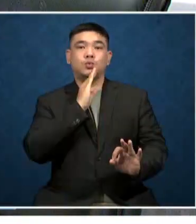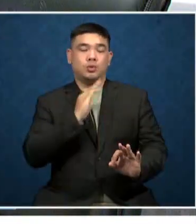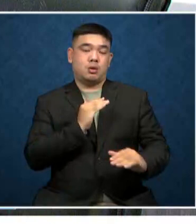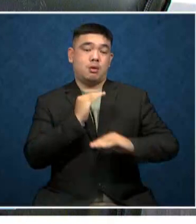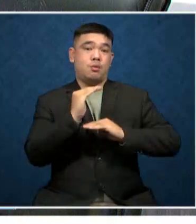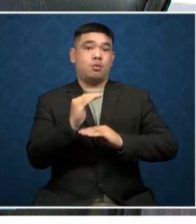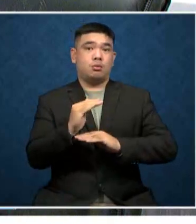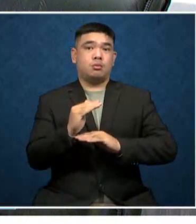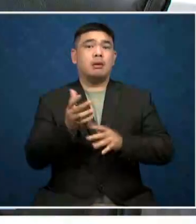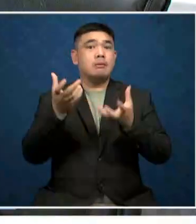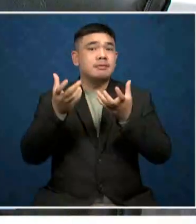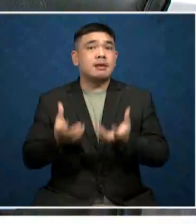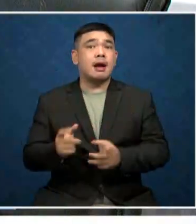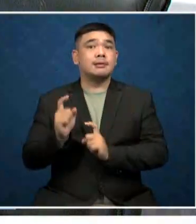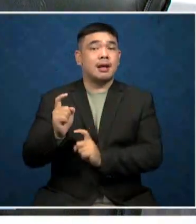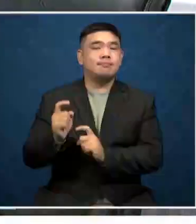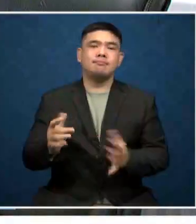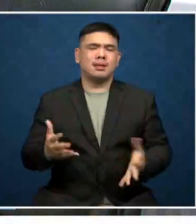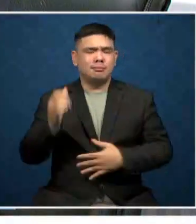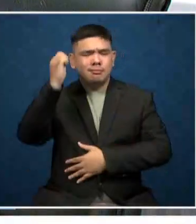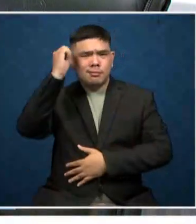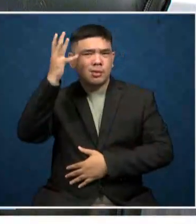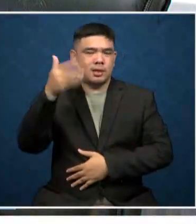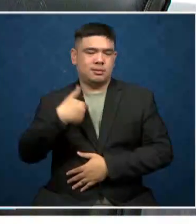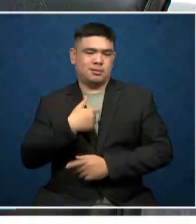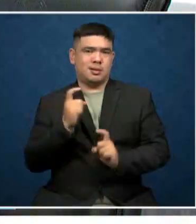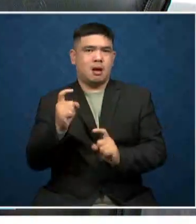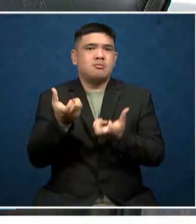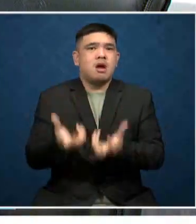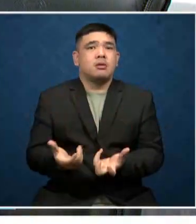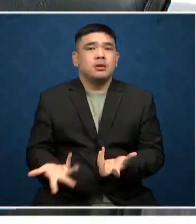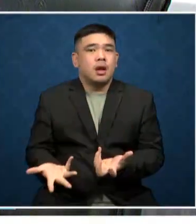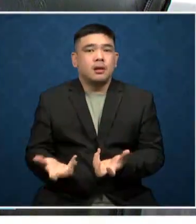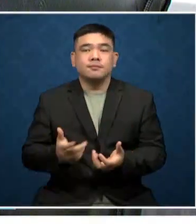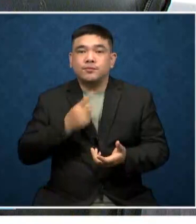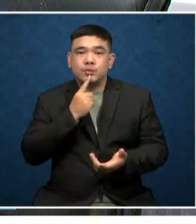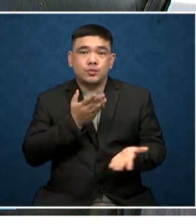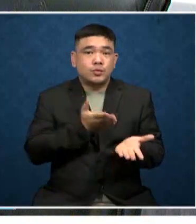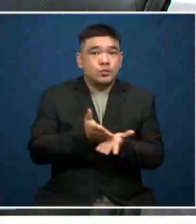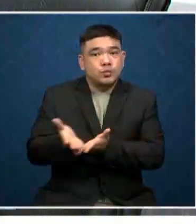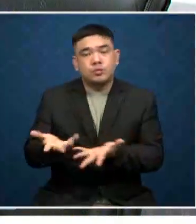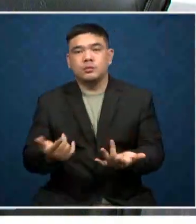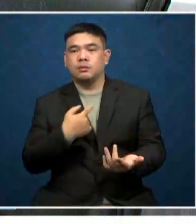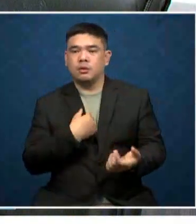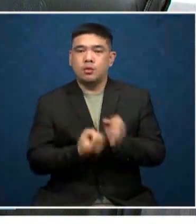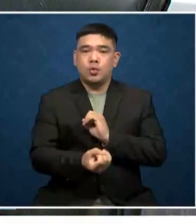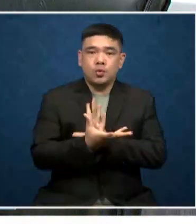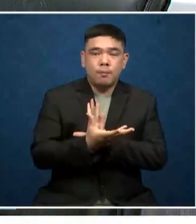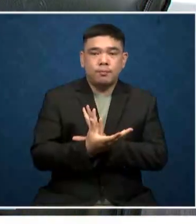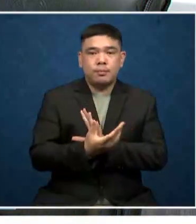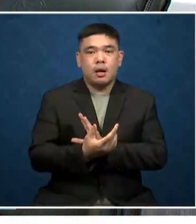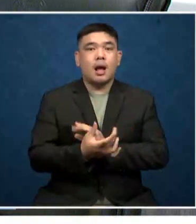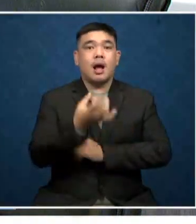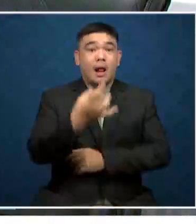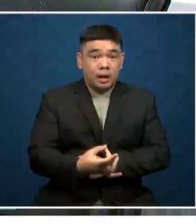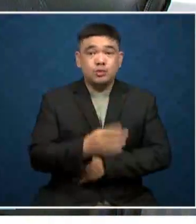อยู่ในความเสี่ยงสูงผมก็ไม่เข้าใจเหมือนกันว่ามันเสี่ยงสูงยังไงในด้านไหนนะมีผลอย่าง